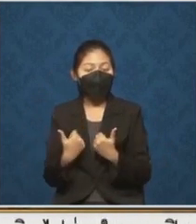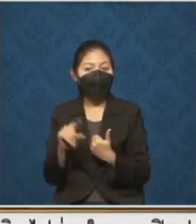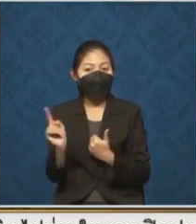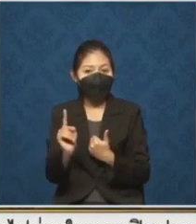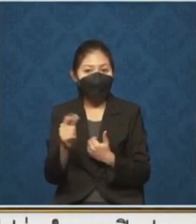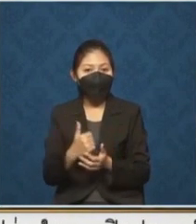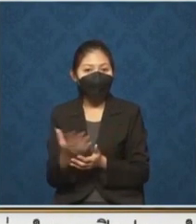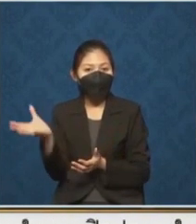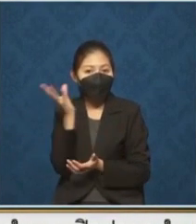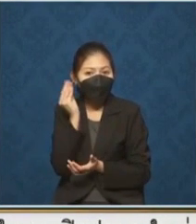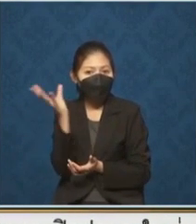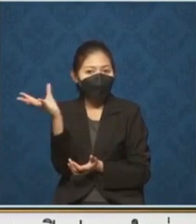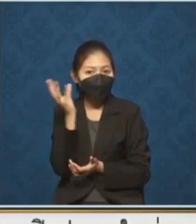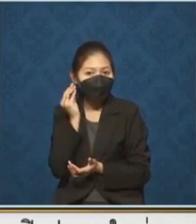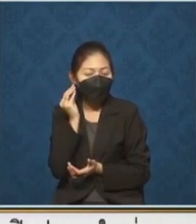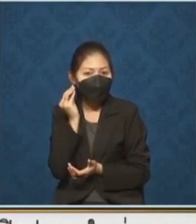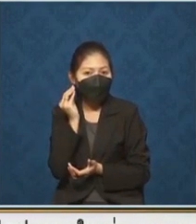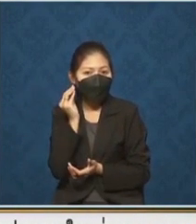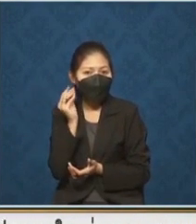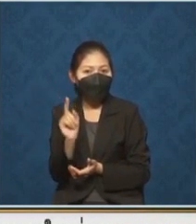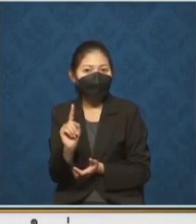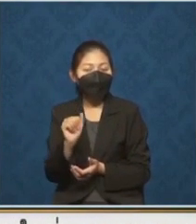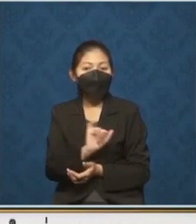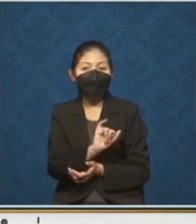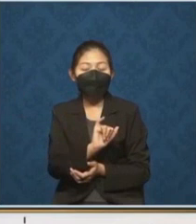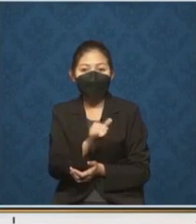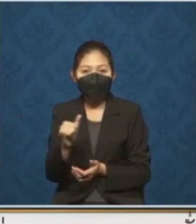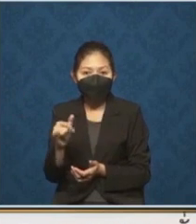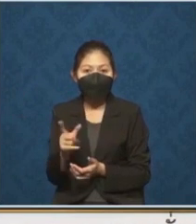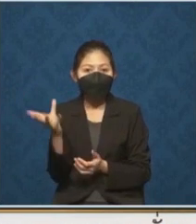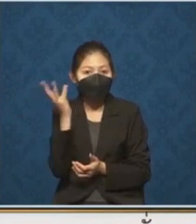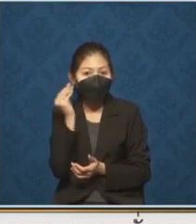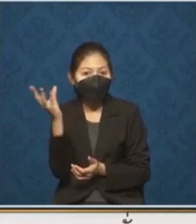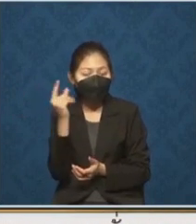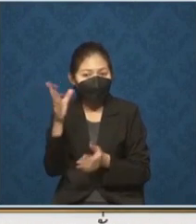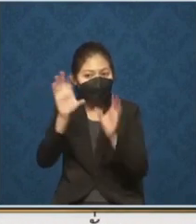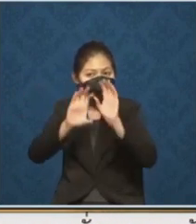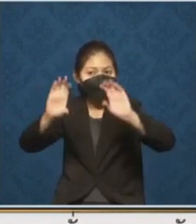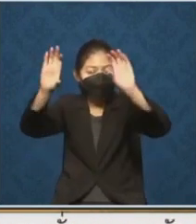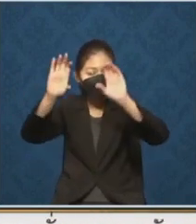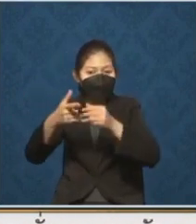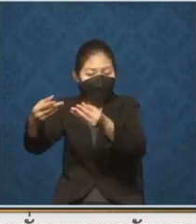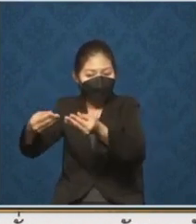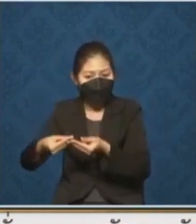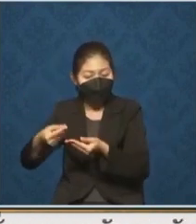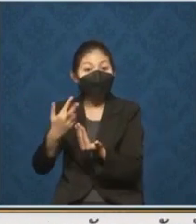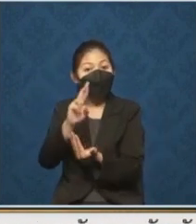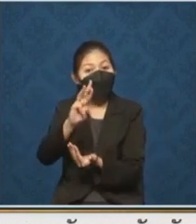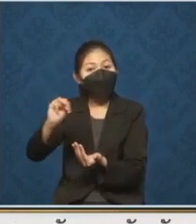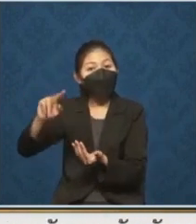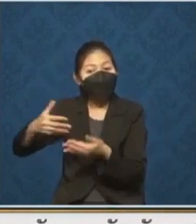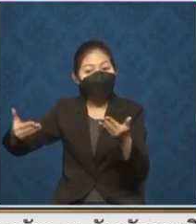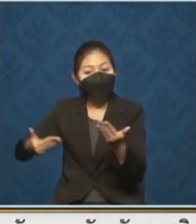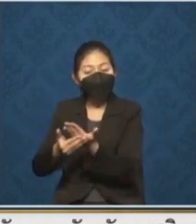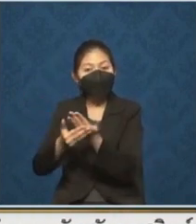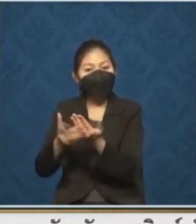ปั่งข้มูนแล้วก็ ปั่ดีข้อมูนที่ท่านได้รบจับ หนวยราชการ โยตัวรมตี Fioreาจจะเปข้